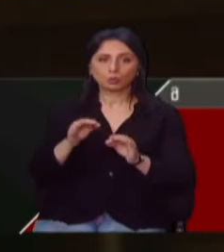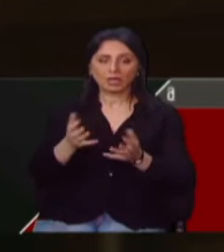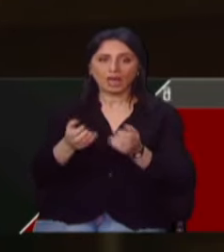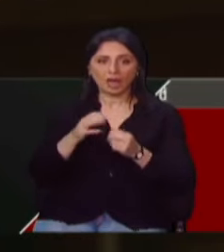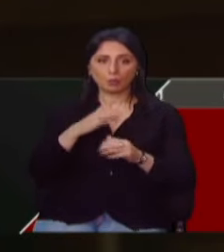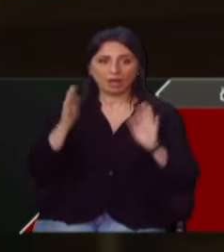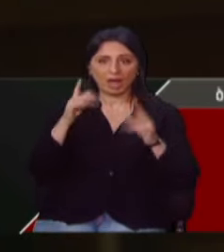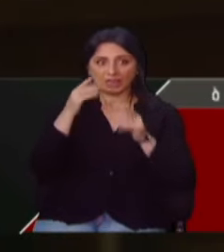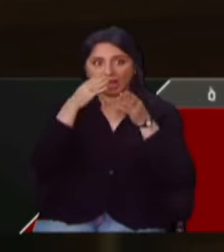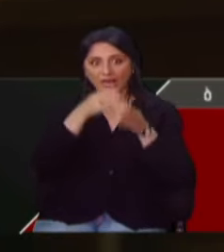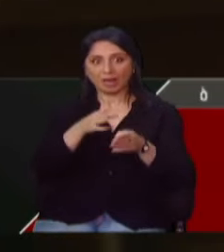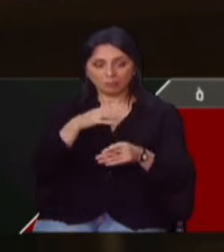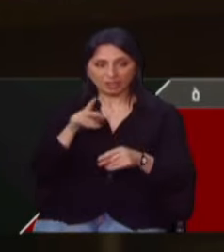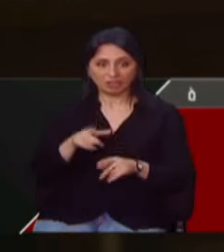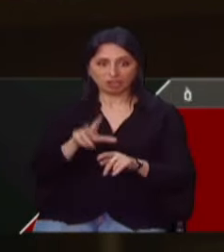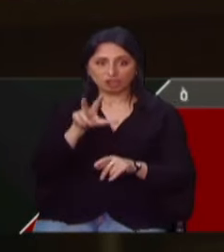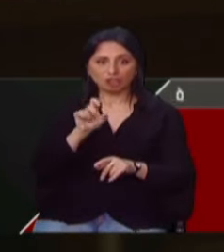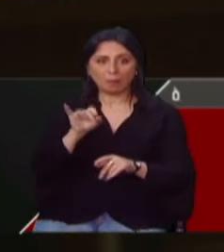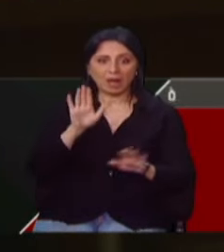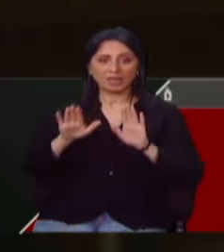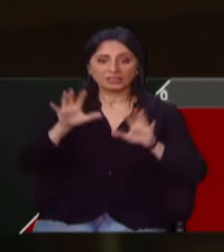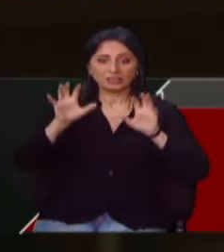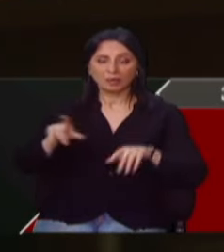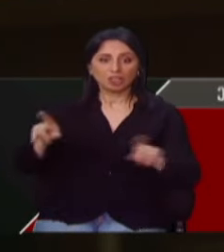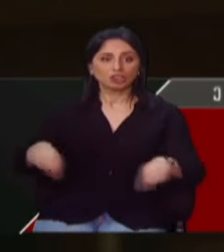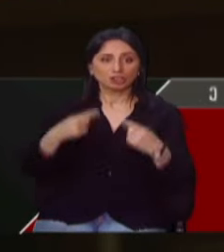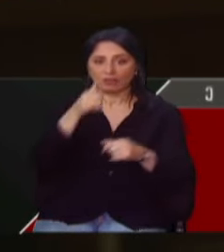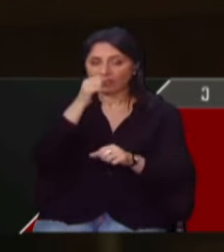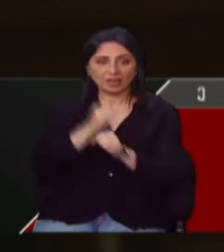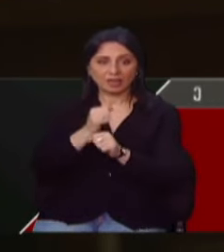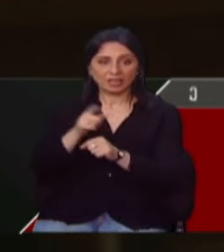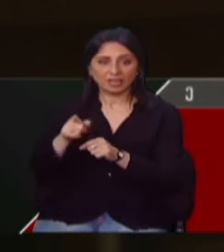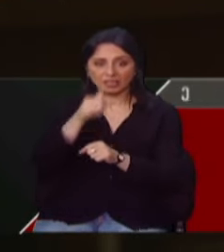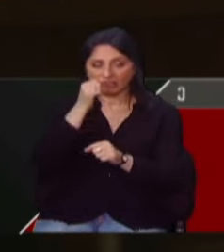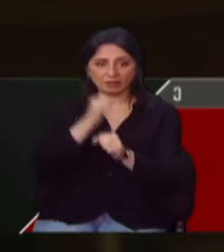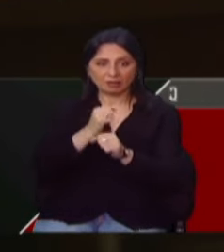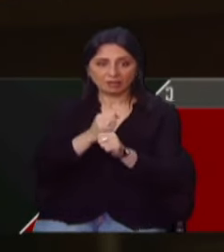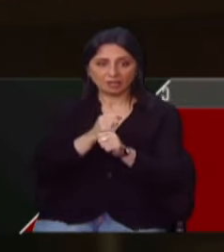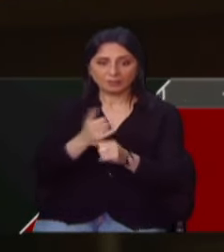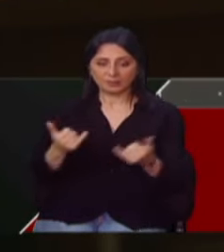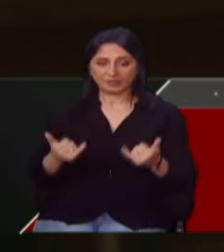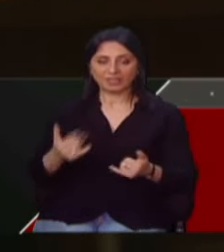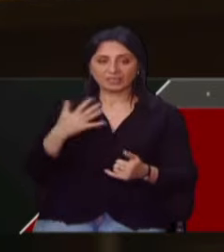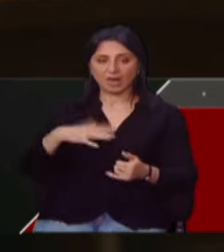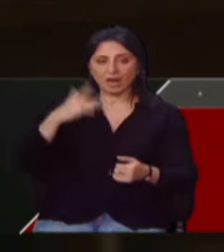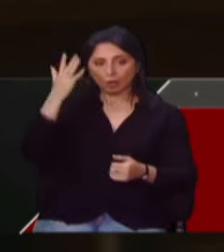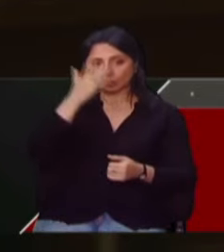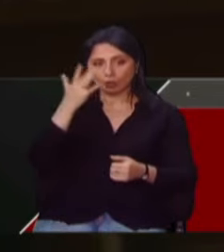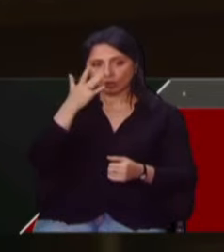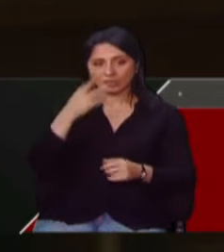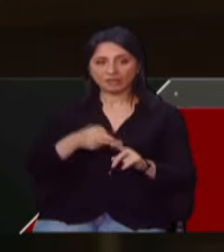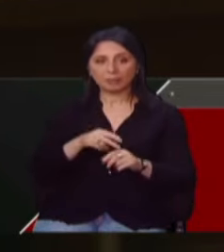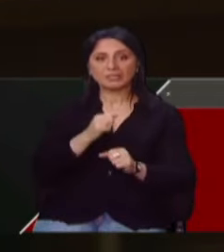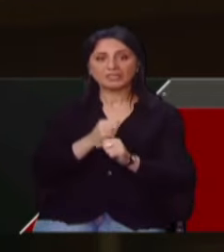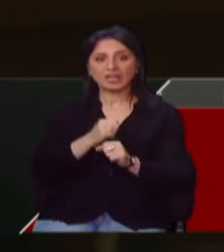იყო ანაკლიაზე, მათ ამის შესრულება და რეალიზაცია ვერ შეძლეს, ვერ მოახერხეს. Დღეს ქართული ოცნება